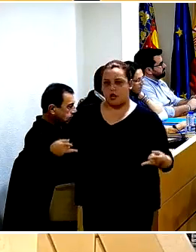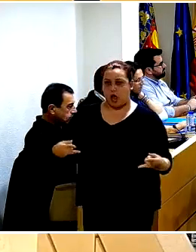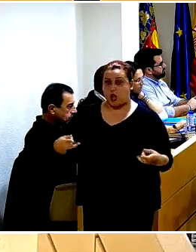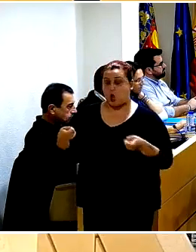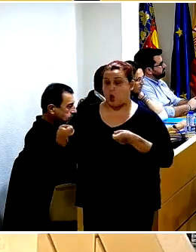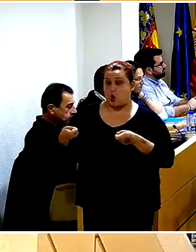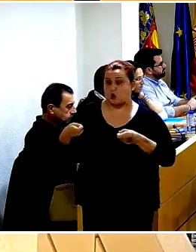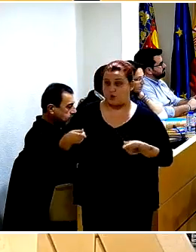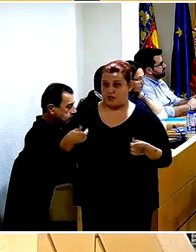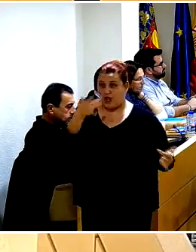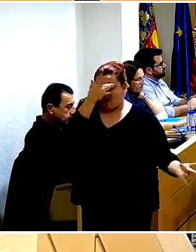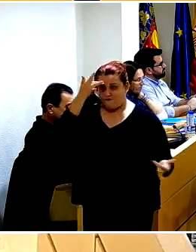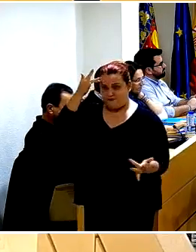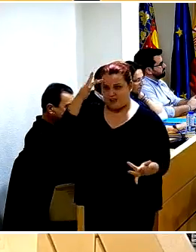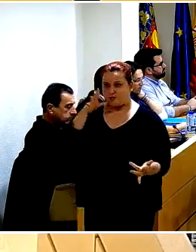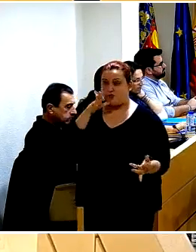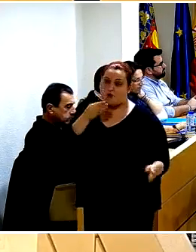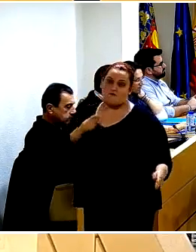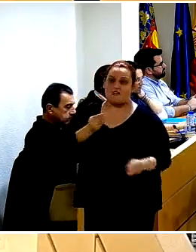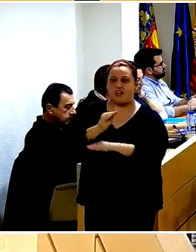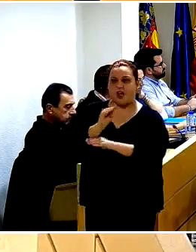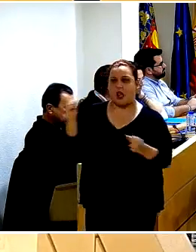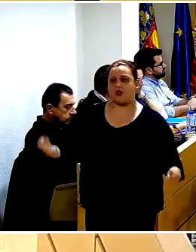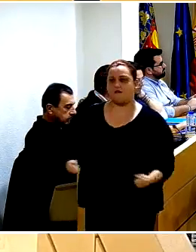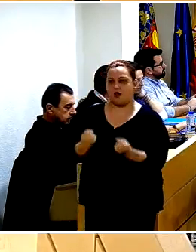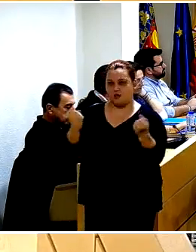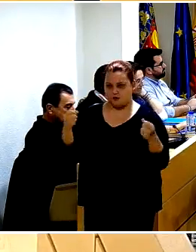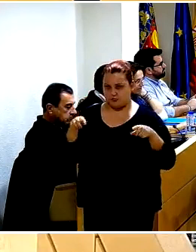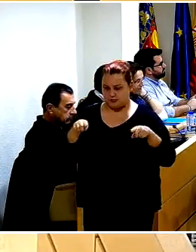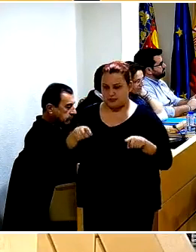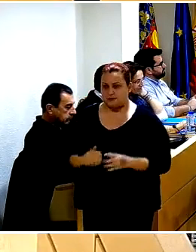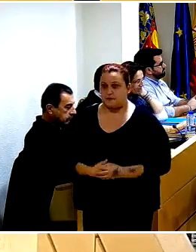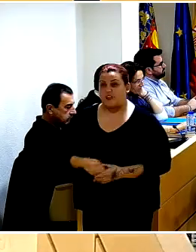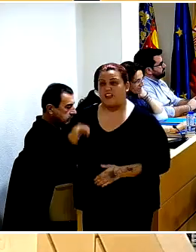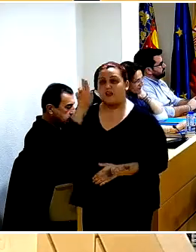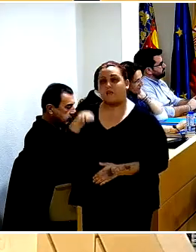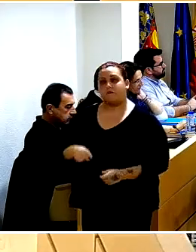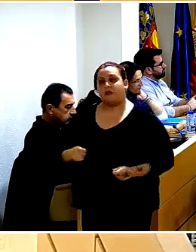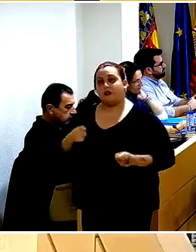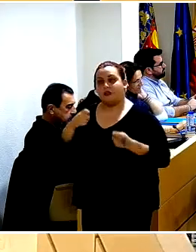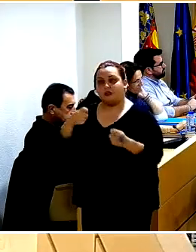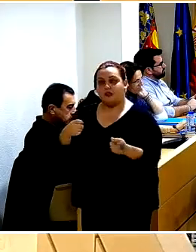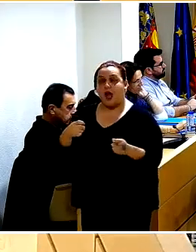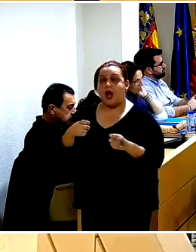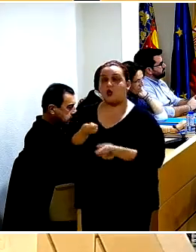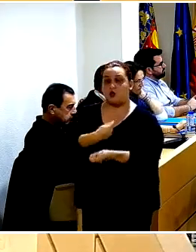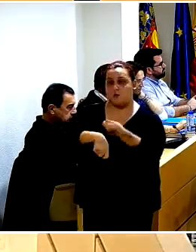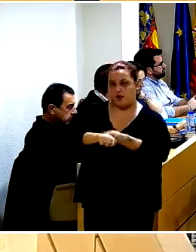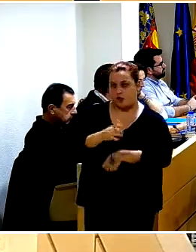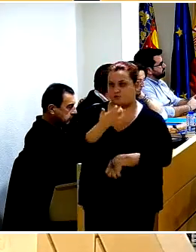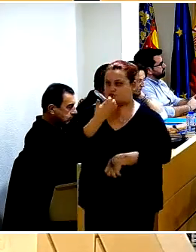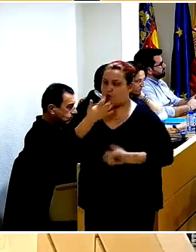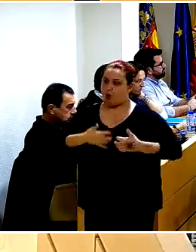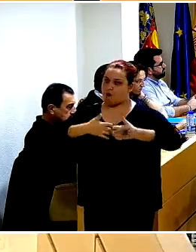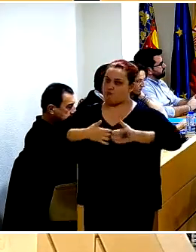que rep cada falla per financiar les seues activitats. També volem donar suport als nostres comerços, motors de l'economia local i